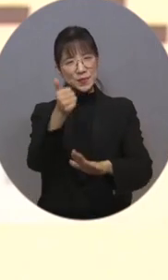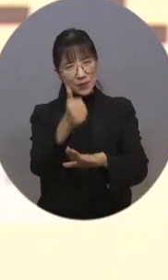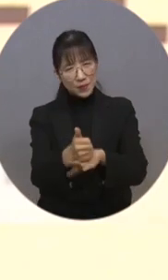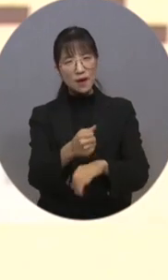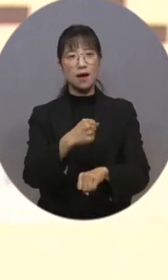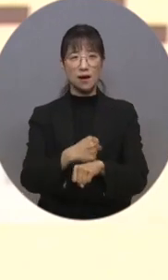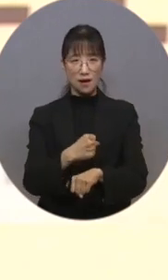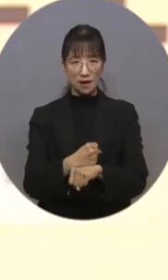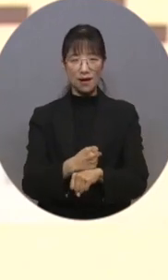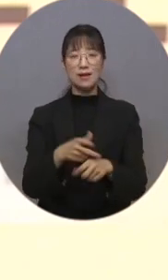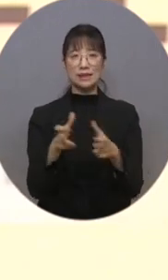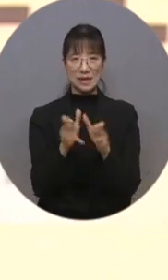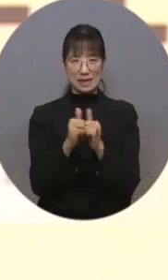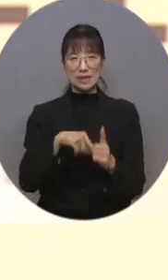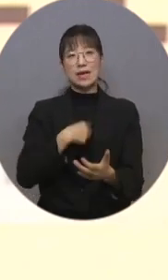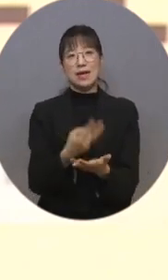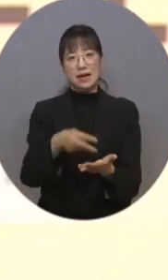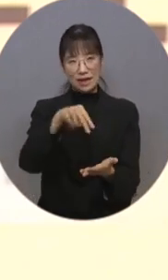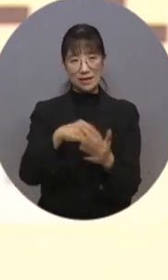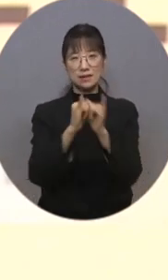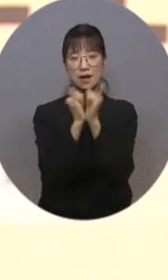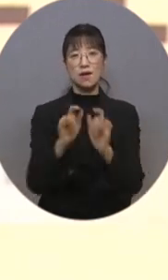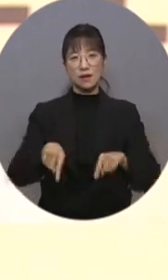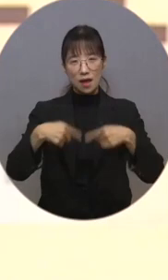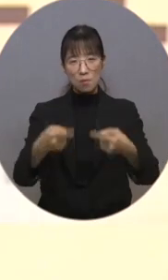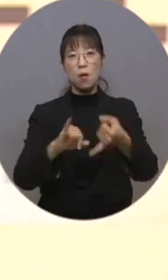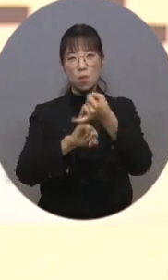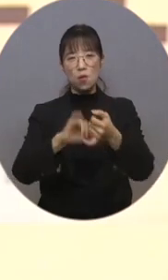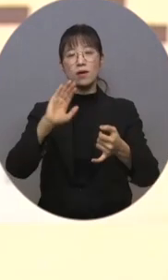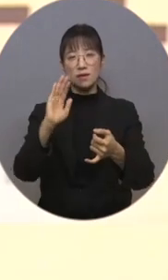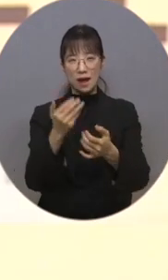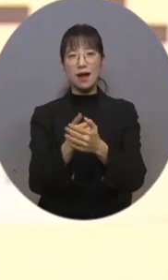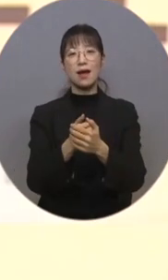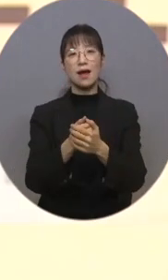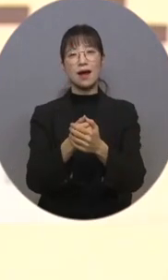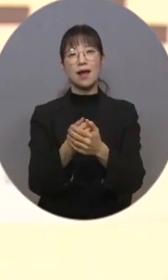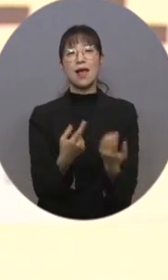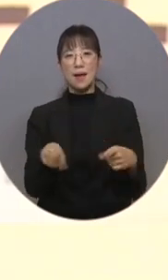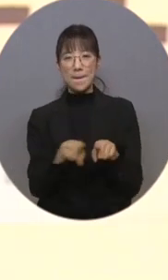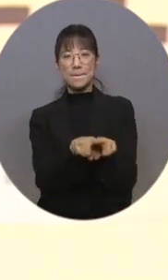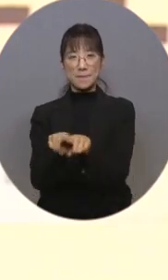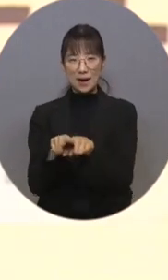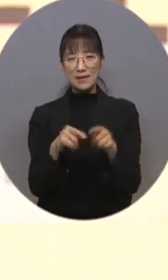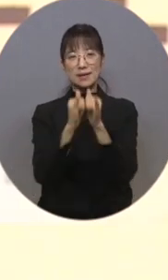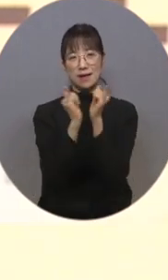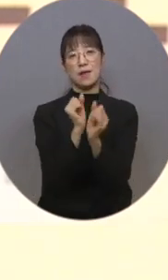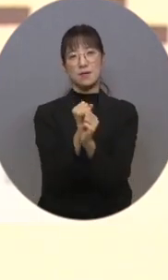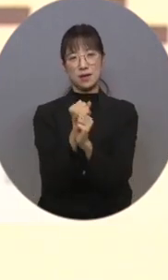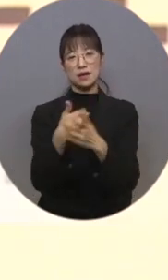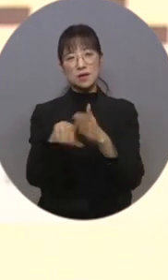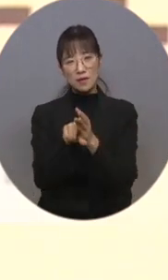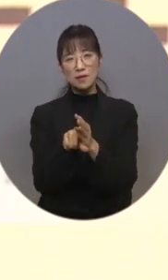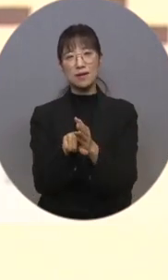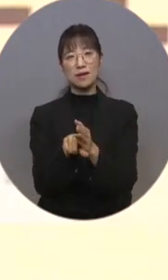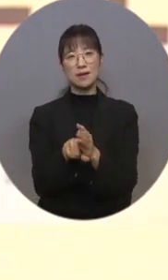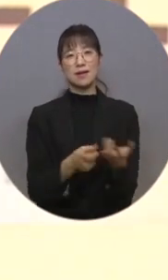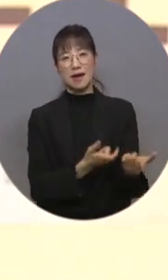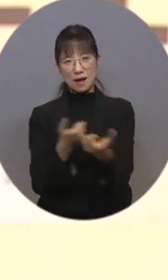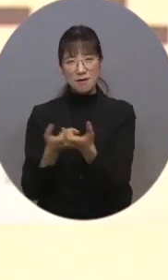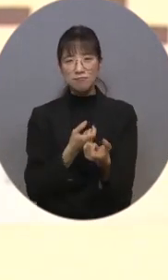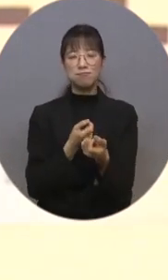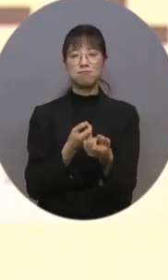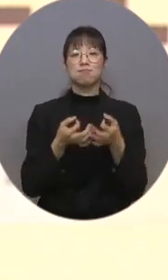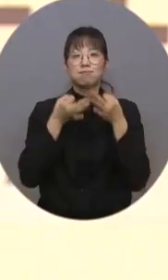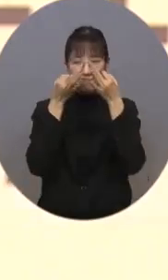통해서 장애인 자립과 사회 참여가 보장되는 그런 함께하는 사회를 만들기 위해서 우리 다